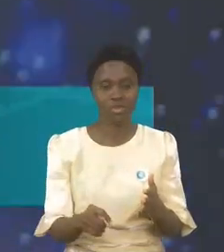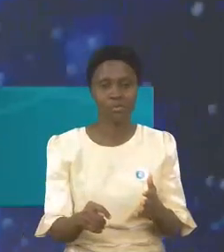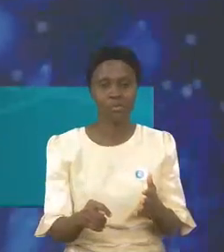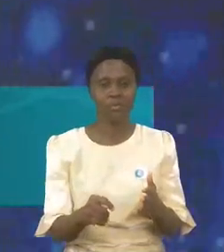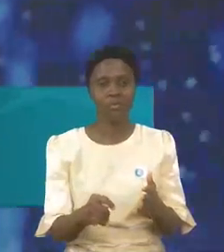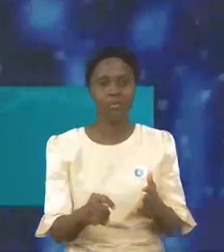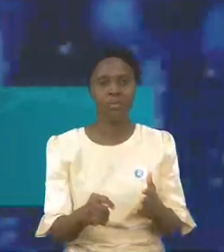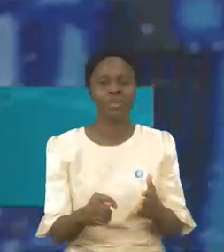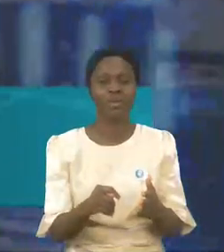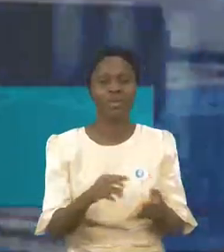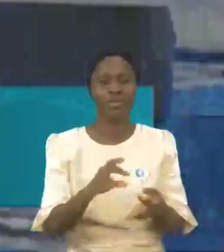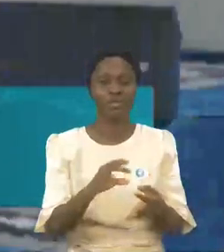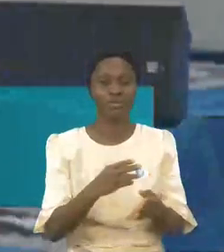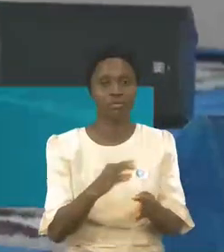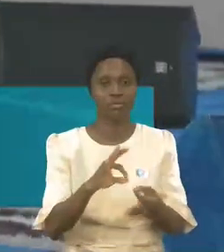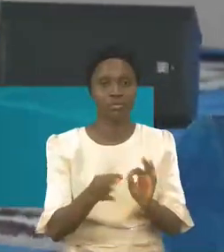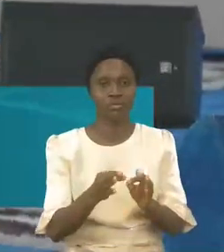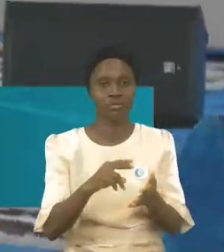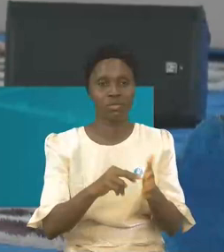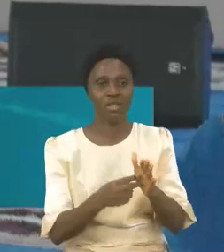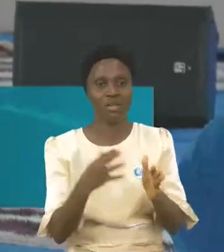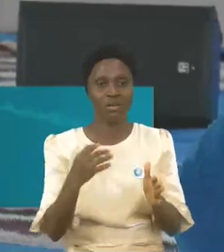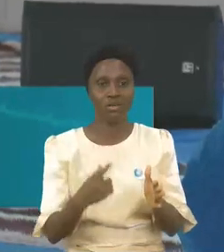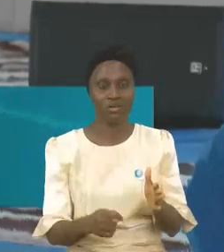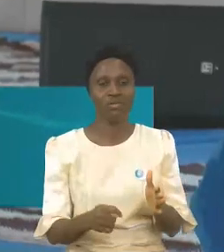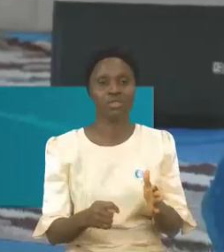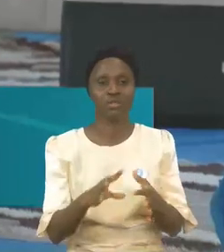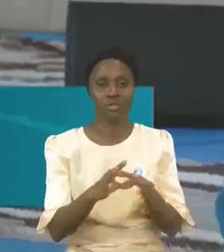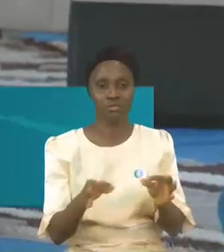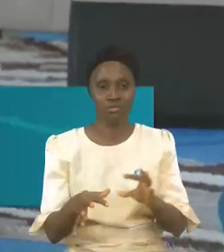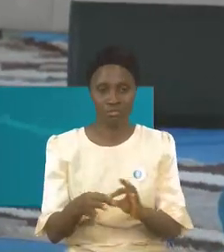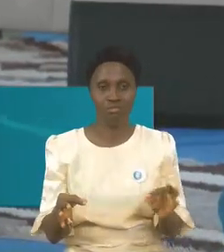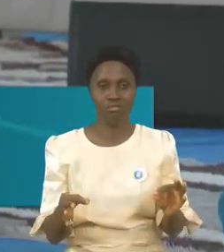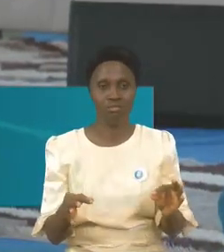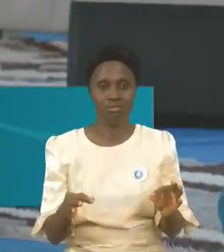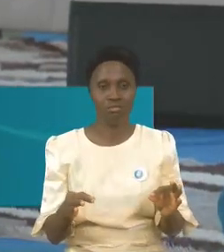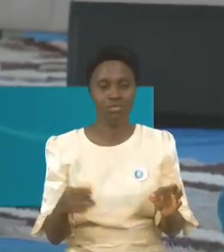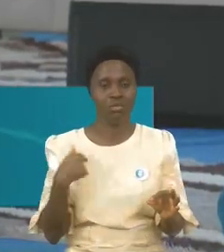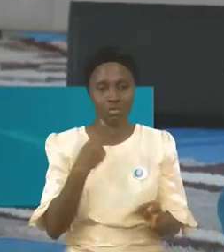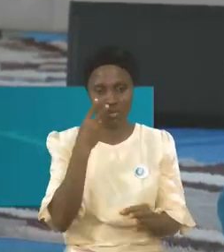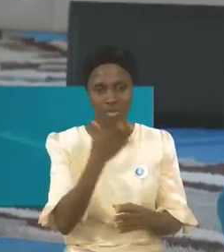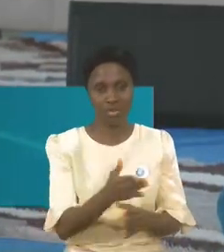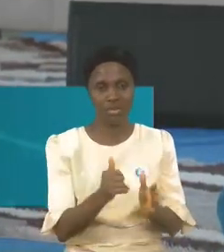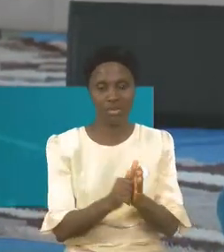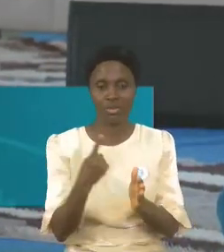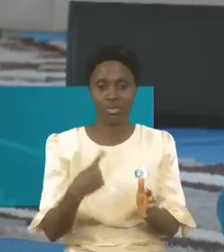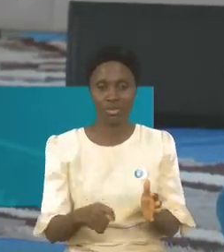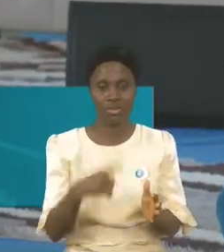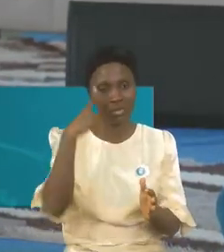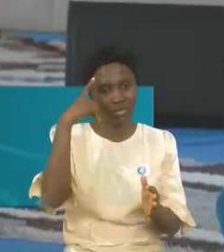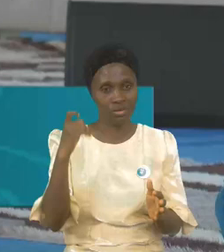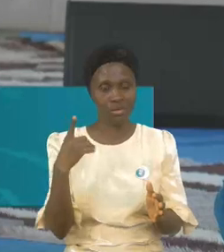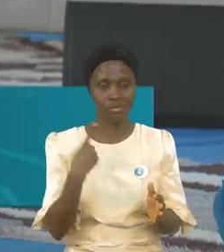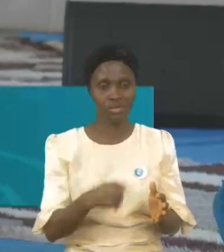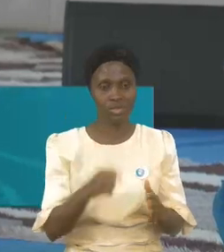pendant qu'il était sur sa couche. Ensuite, il écrivit le songe et raconta les principales choses. Et si on